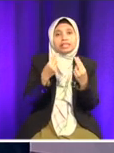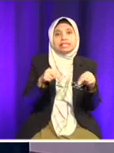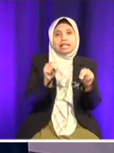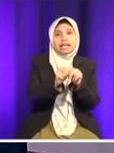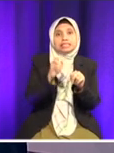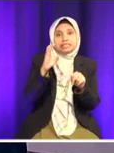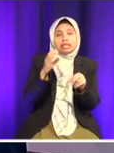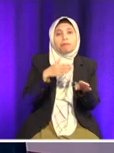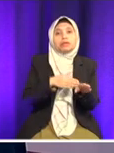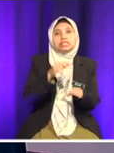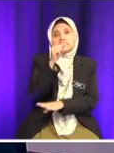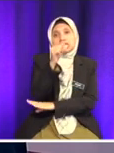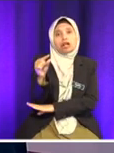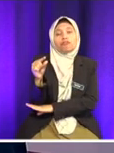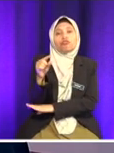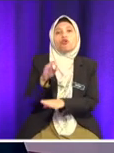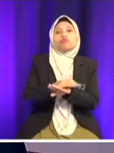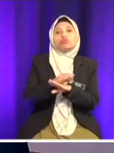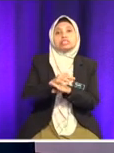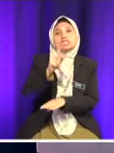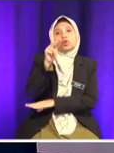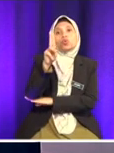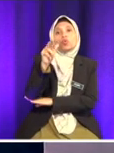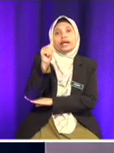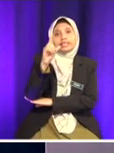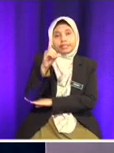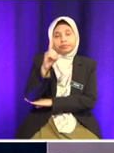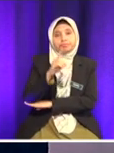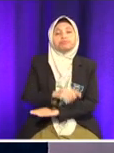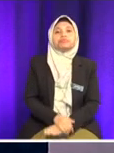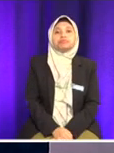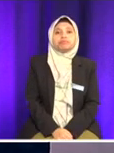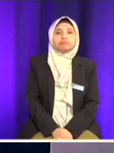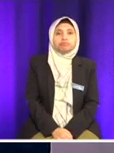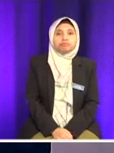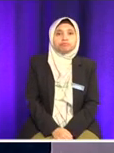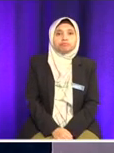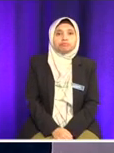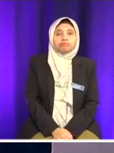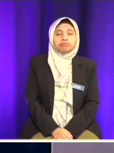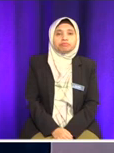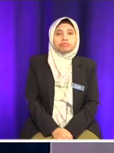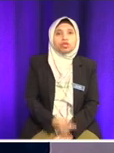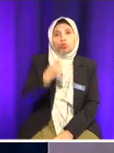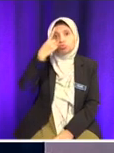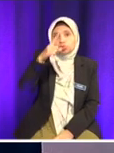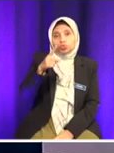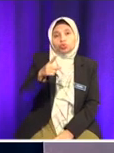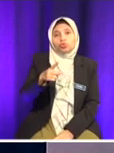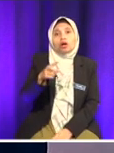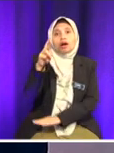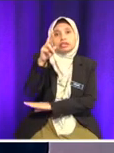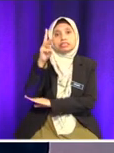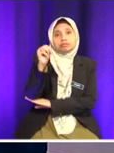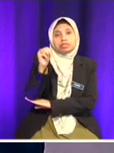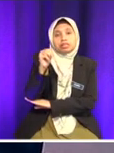gerak fungsi kuadrat X = x02 + BX + C baik untuk rasanya mindah 9